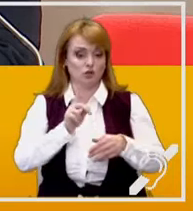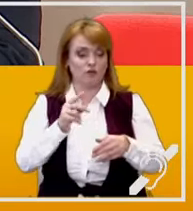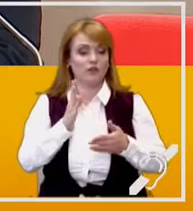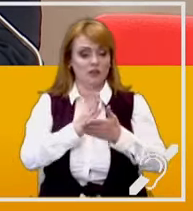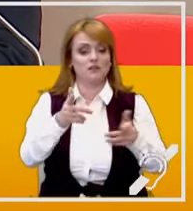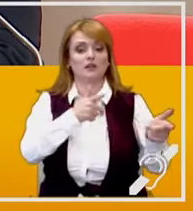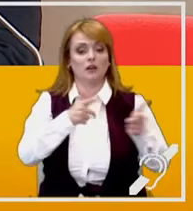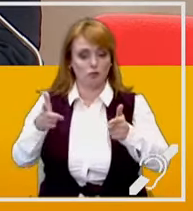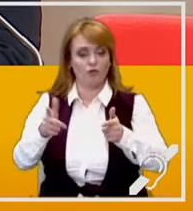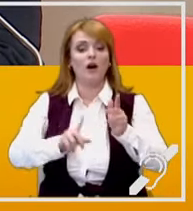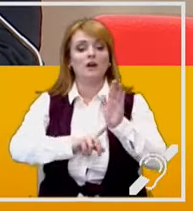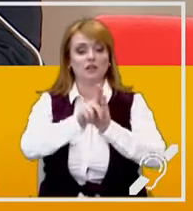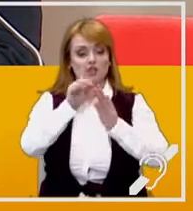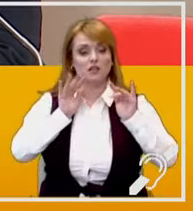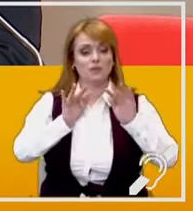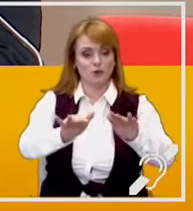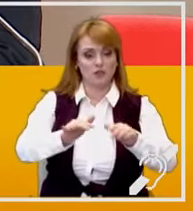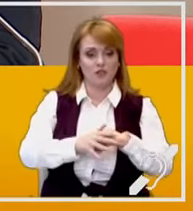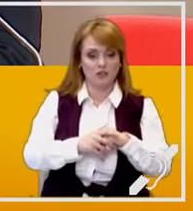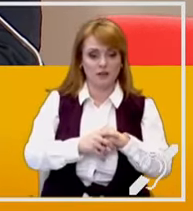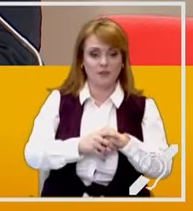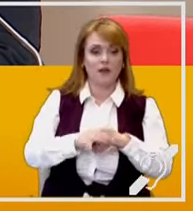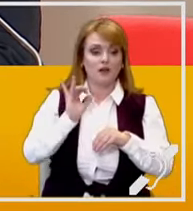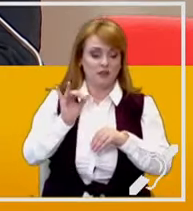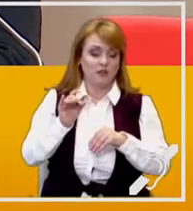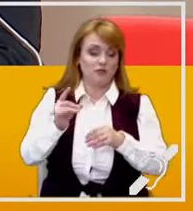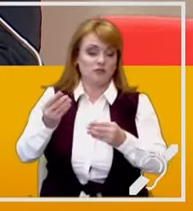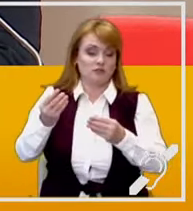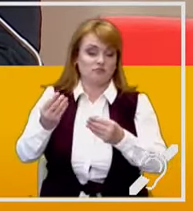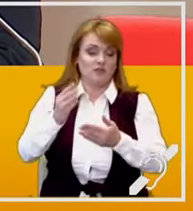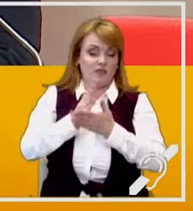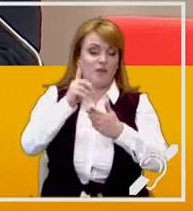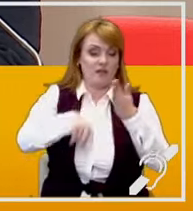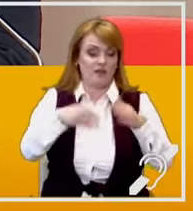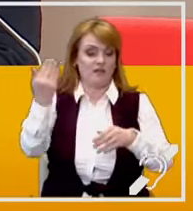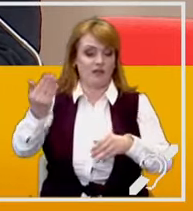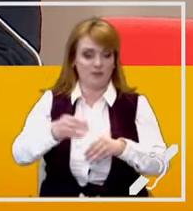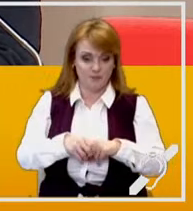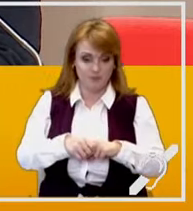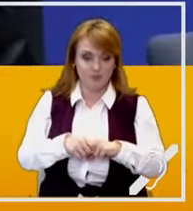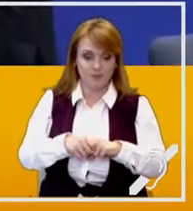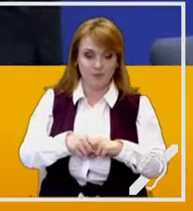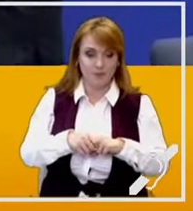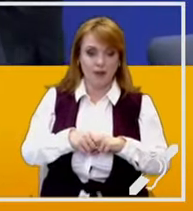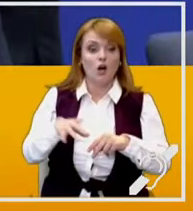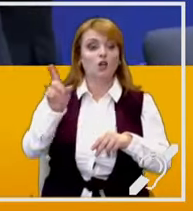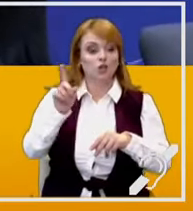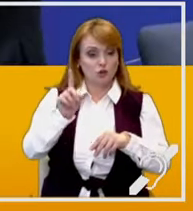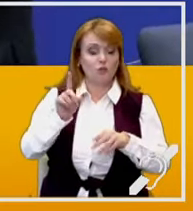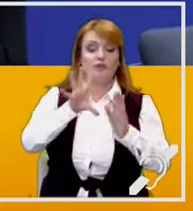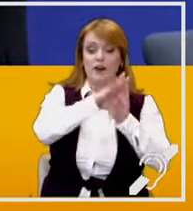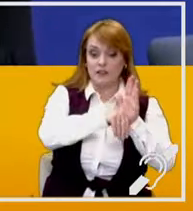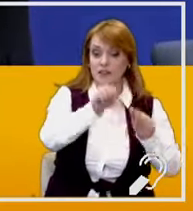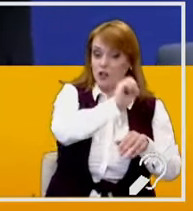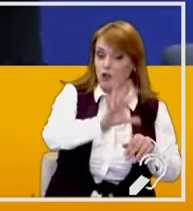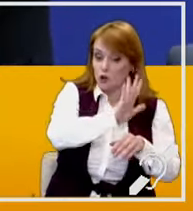your European path has been in evidence throughout the past year, and I'm sure it will be in evidence also going forward next year. Pentru a face parte din